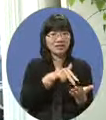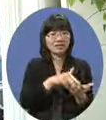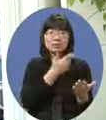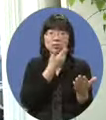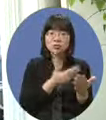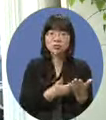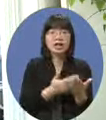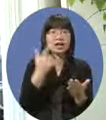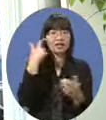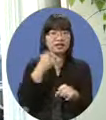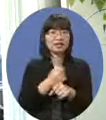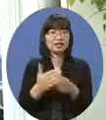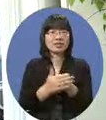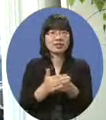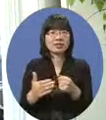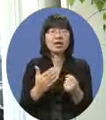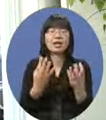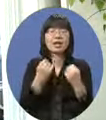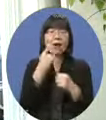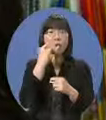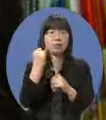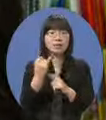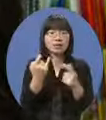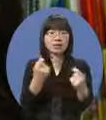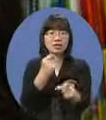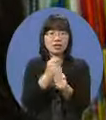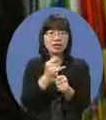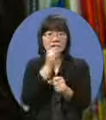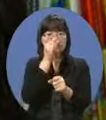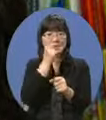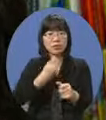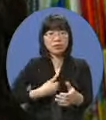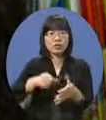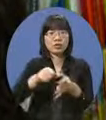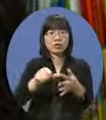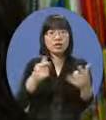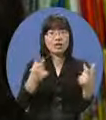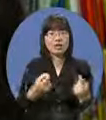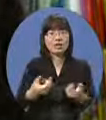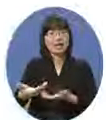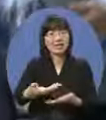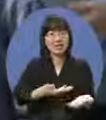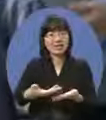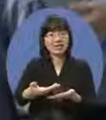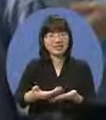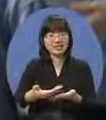많은 엄마들이 같이 그렇게 만들고 아이와 교감 나눴으면 좋겠습니다.